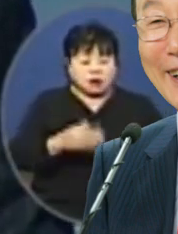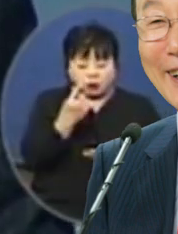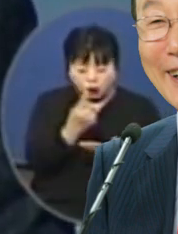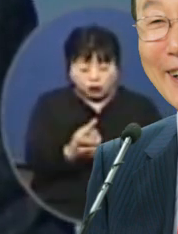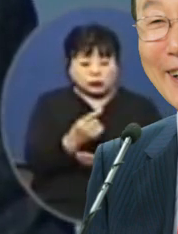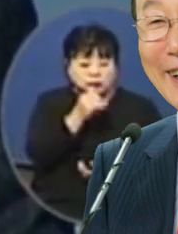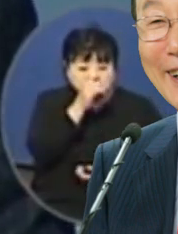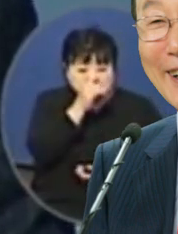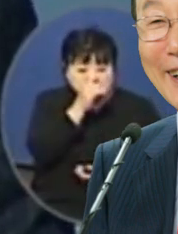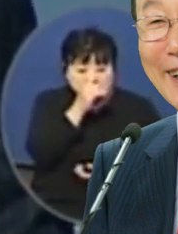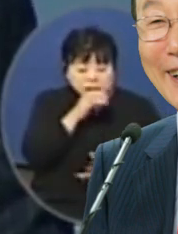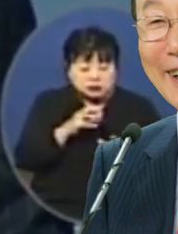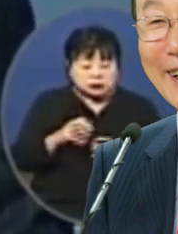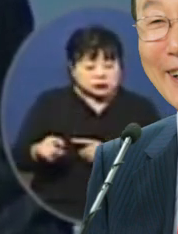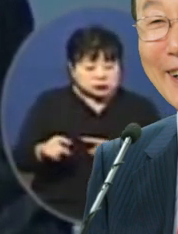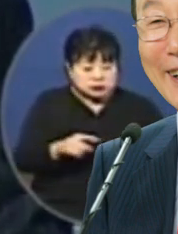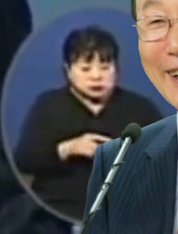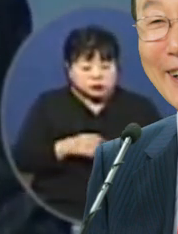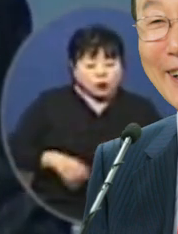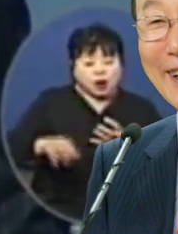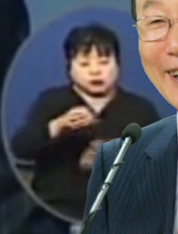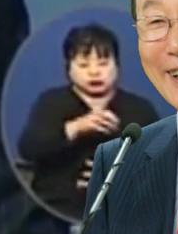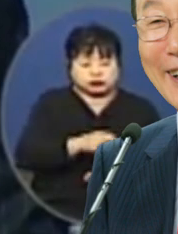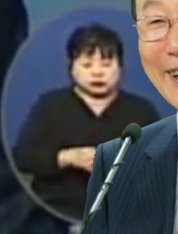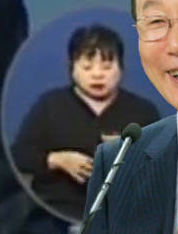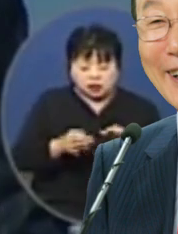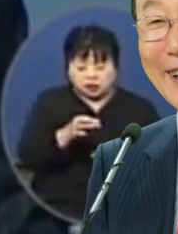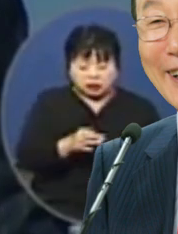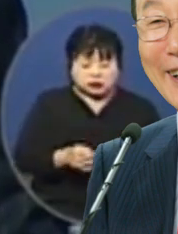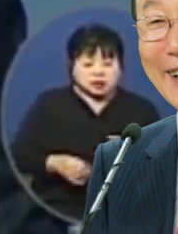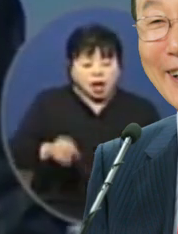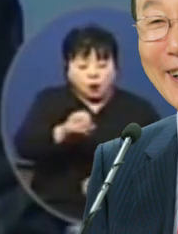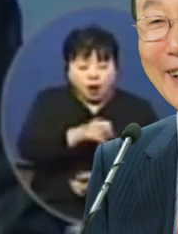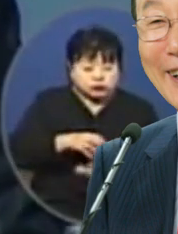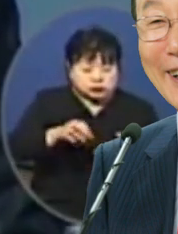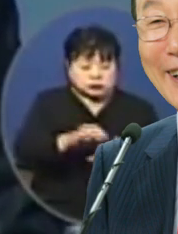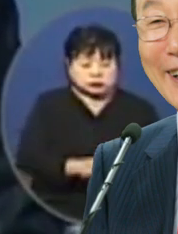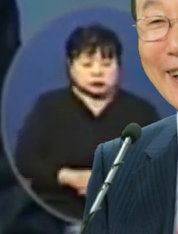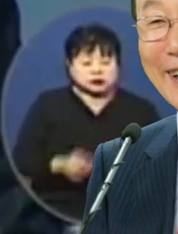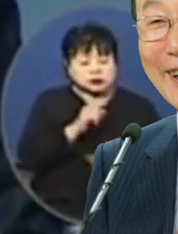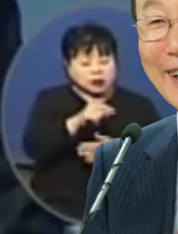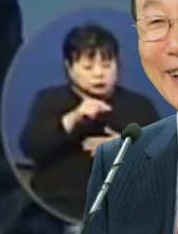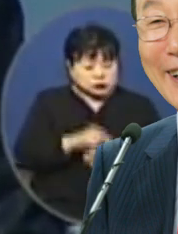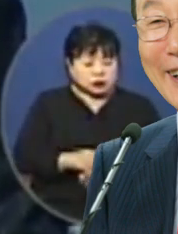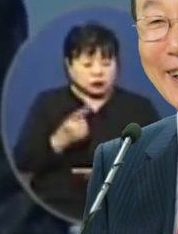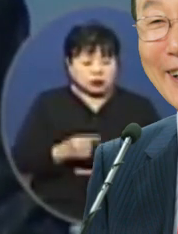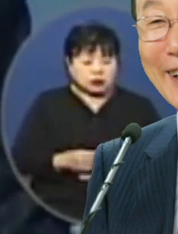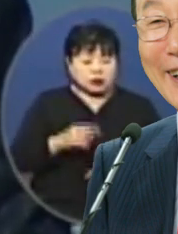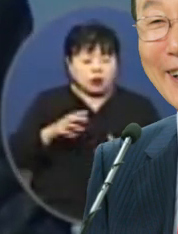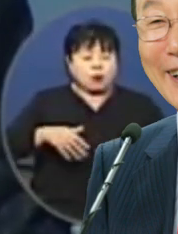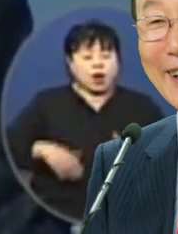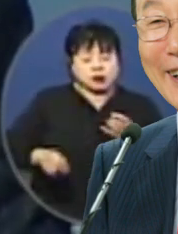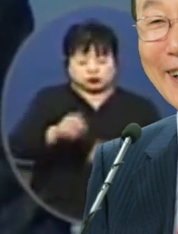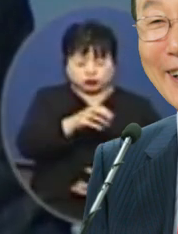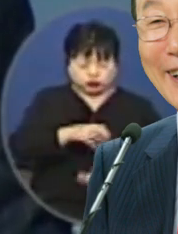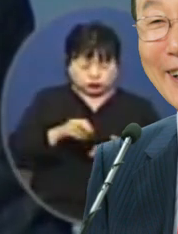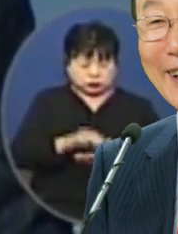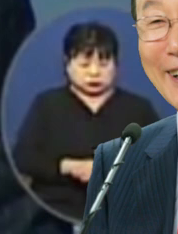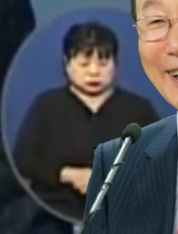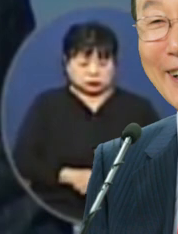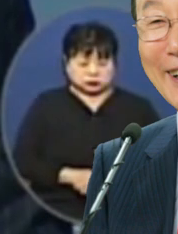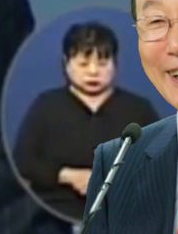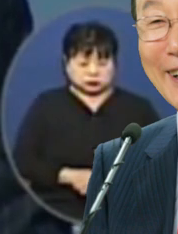다가옵니다. 정치적인 광풍, 경제적인 광풍, 생활에 다가오는 광풍,